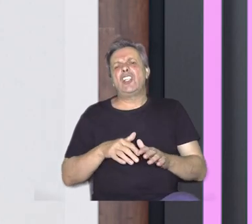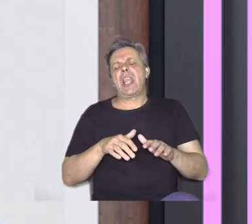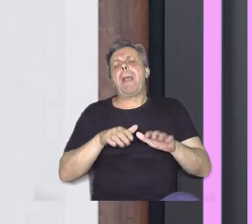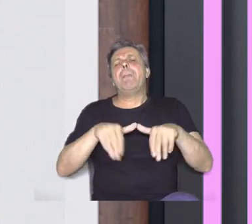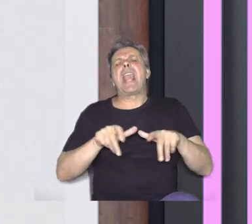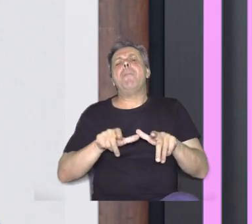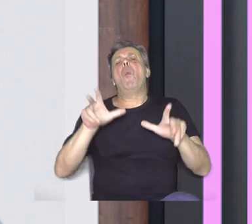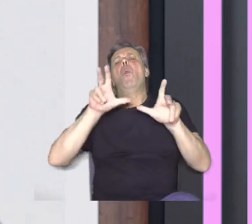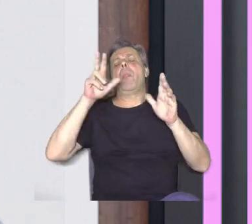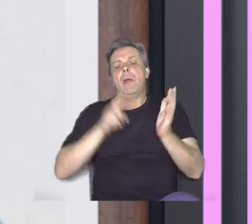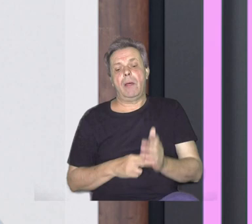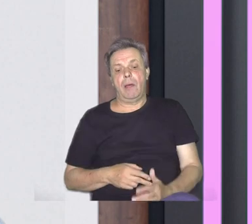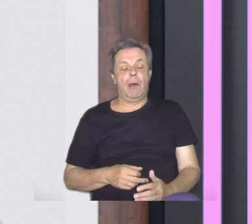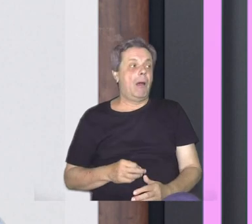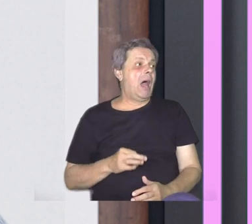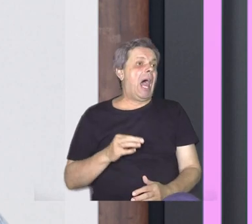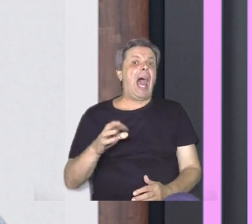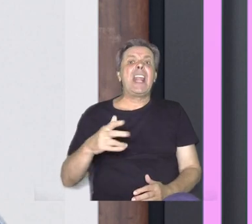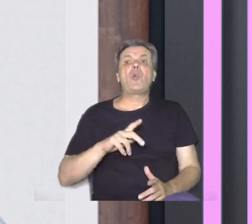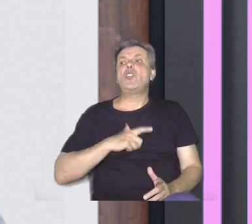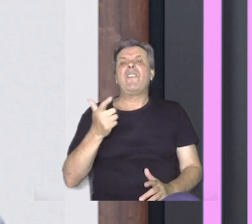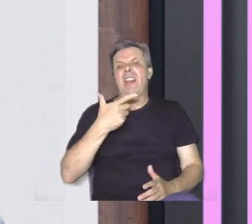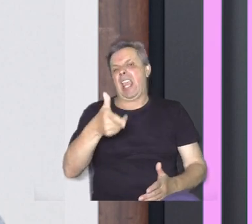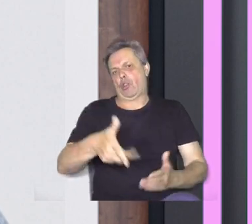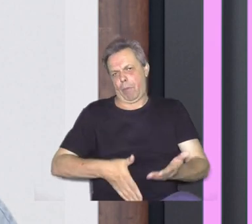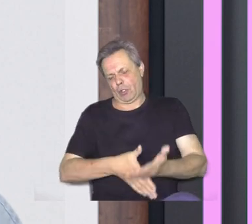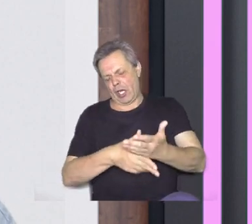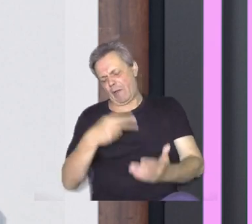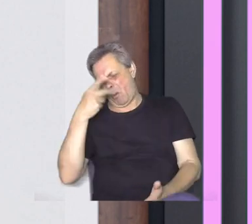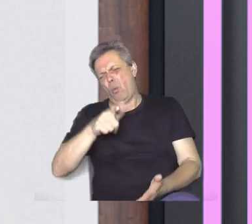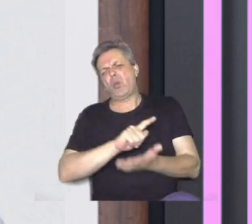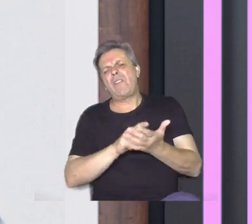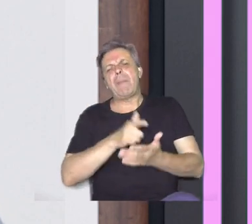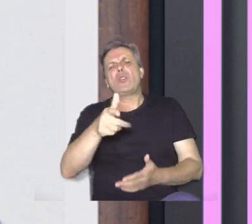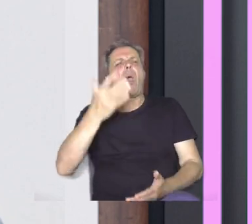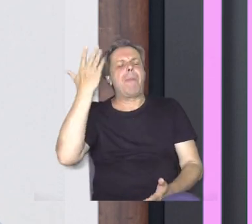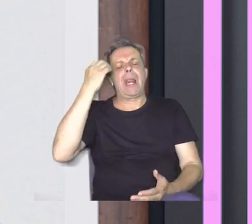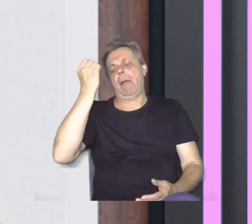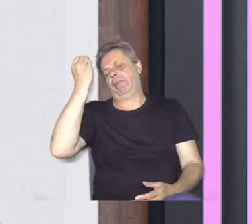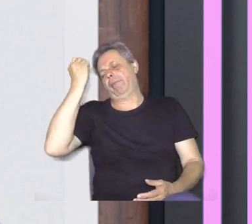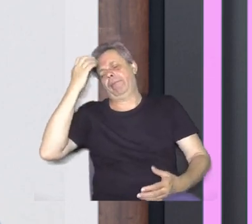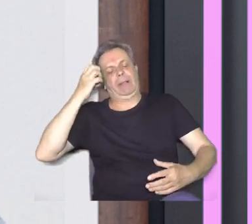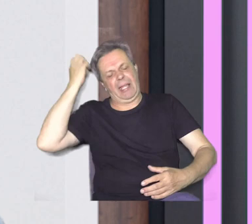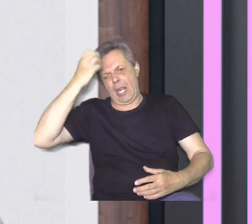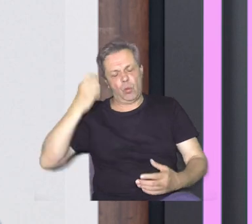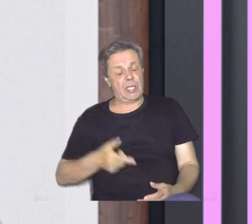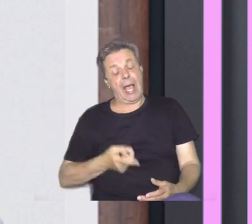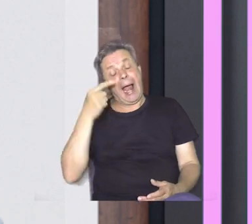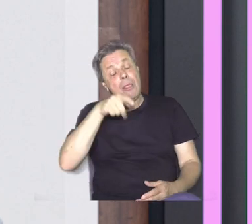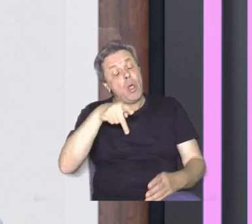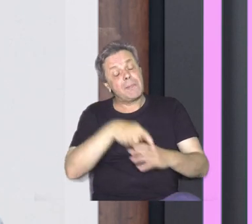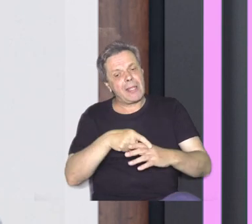prijem Ujedinjene nacije, a niko te živ nije podržavao. Dakle, u to vrijeme to je bila jedna iluzija. Ali sve je to